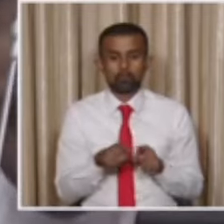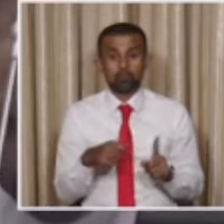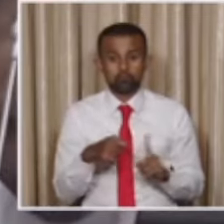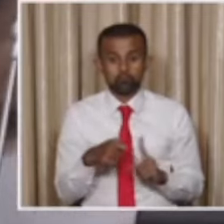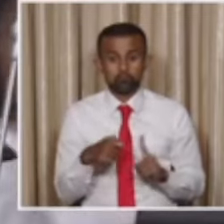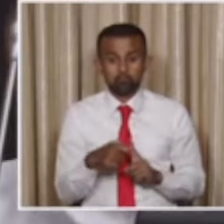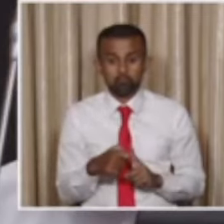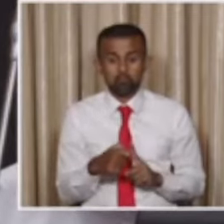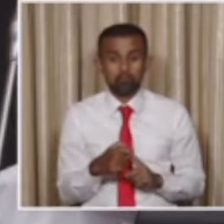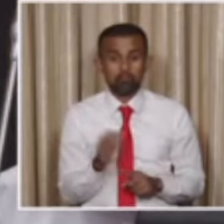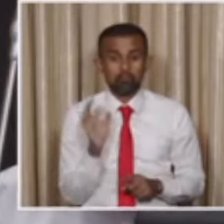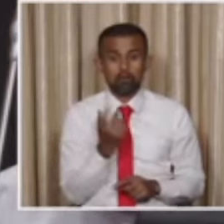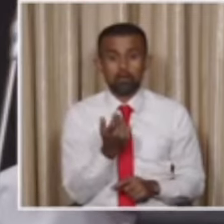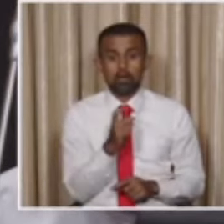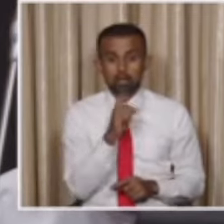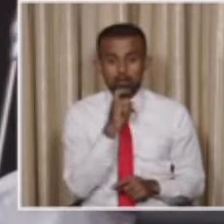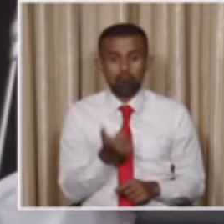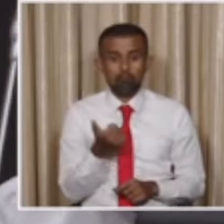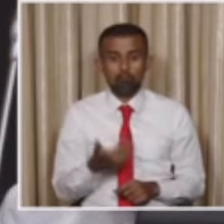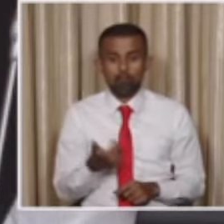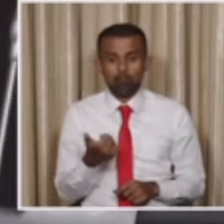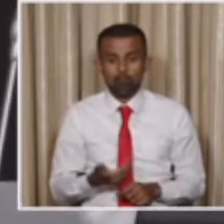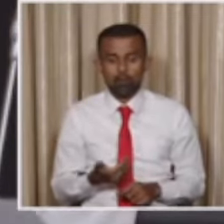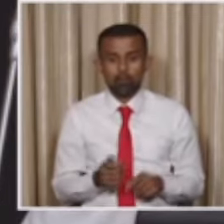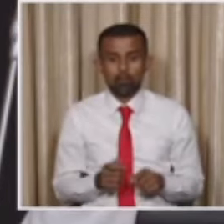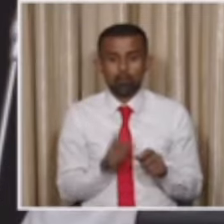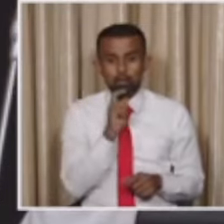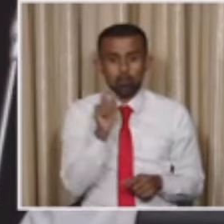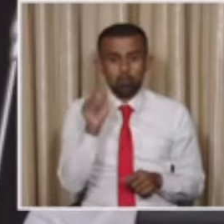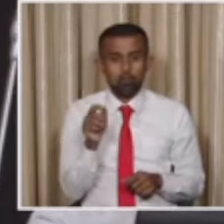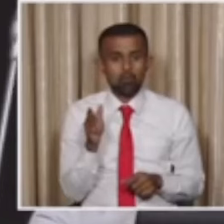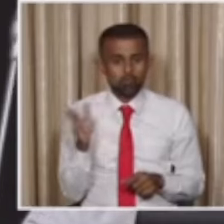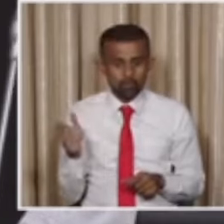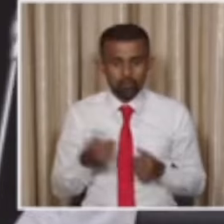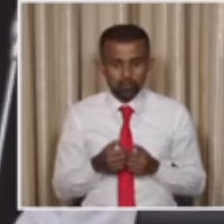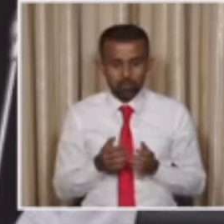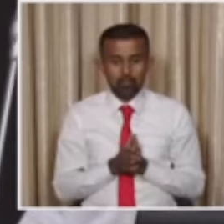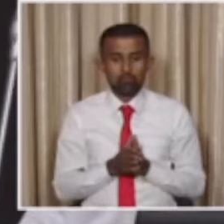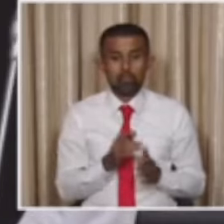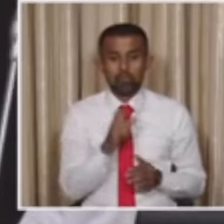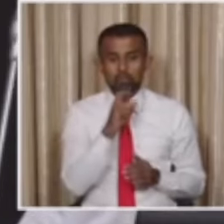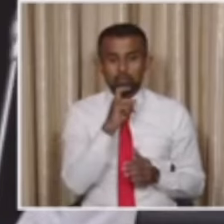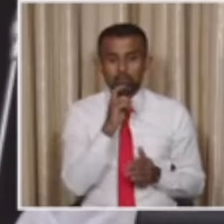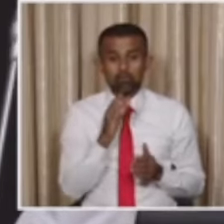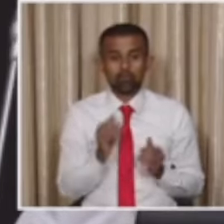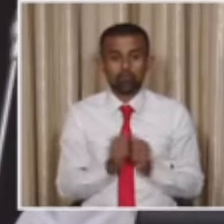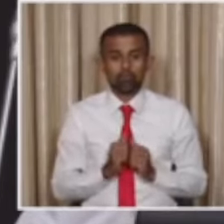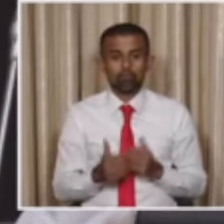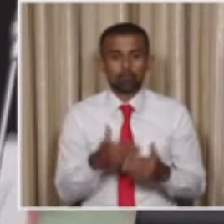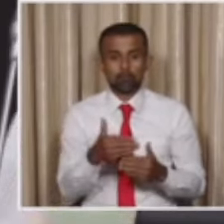ගාණක් වටිනා නඩුවක් ගෙනිච්චත් ඒකත් ඒ මිනිස්සට වැදගත්. ඒ නිසා විනිසුරුවරුන්ට තියෙන්නේ තමන්ගේ යුක්තිය ඉෂ්ට කරන්න. දැන්